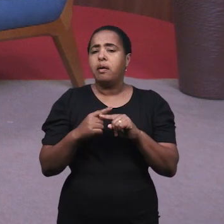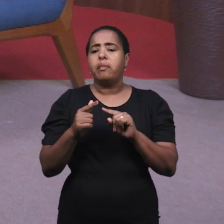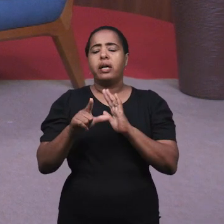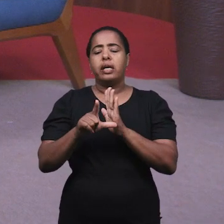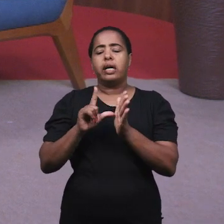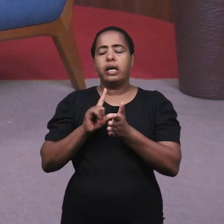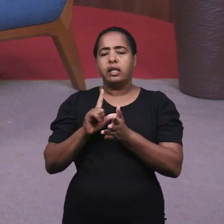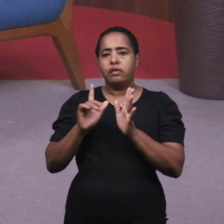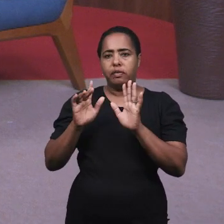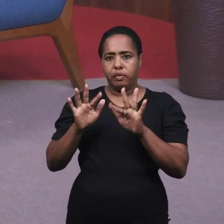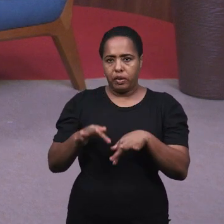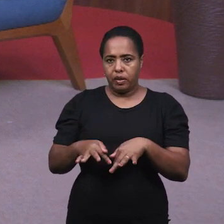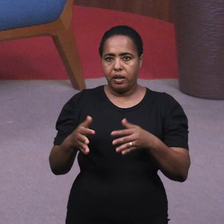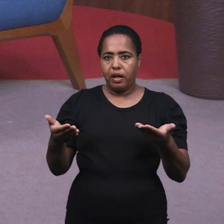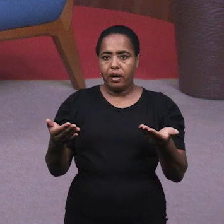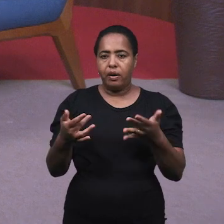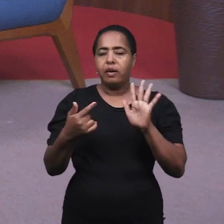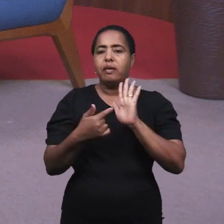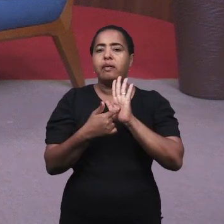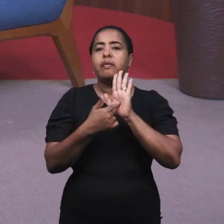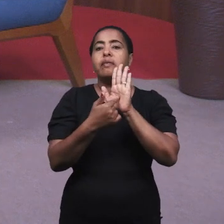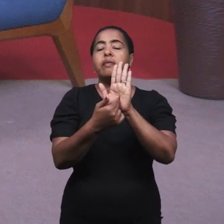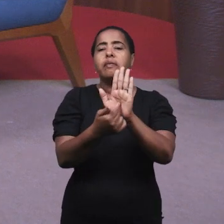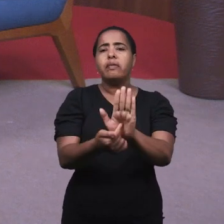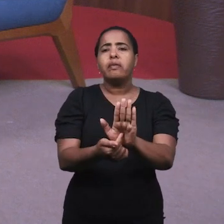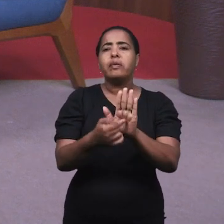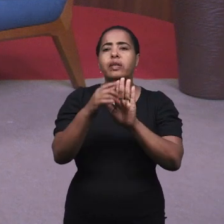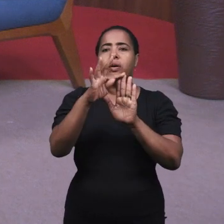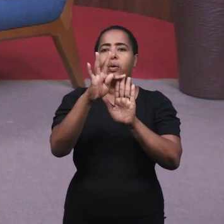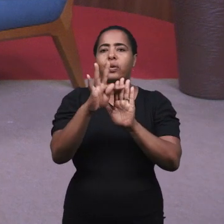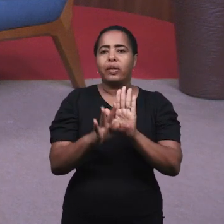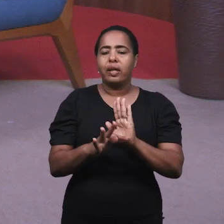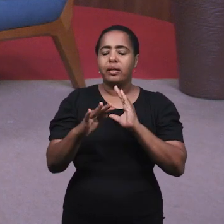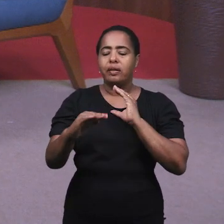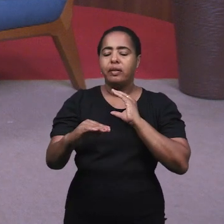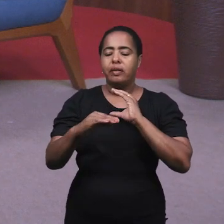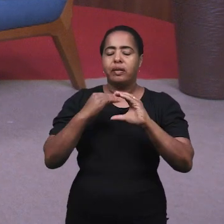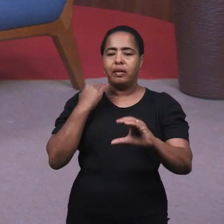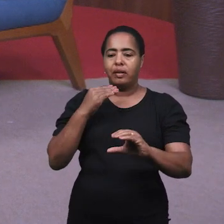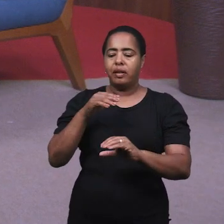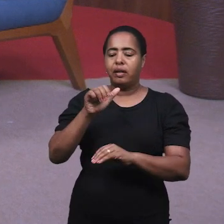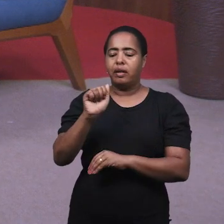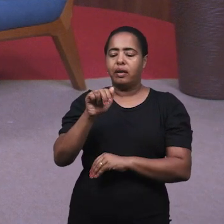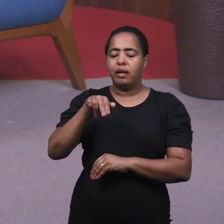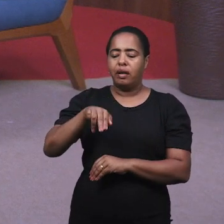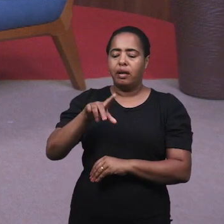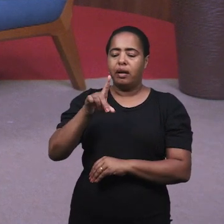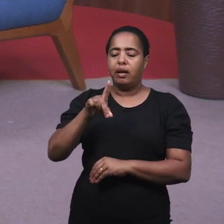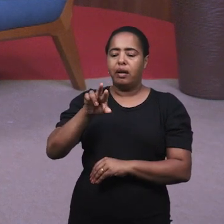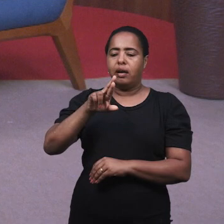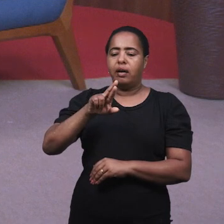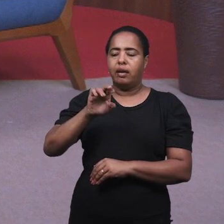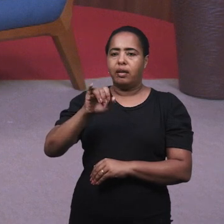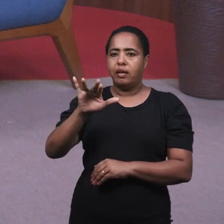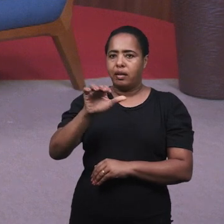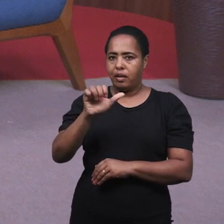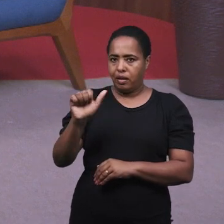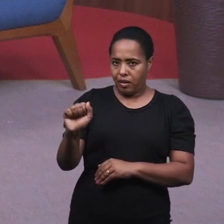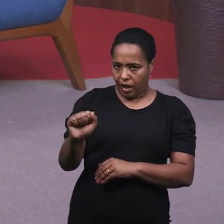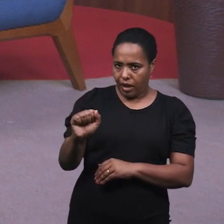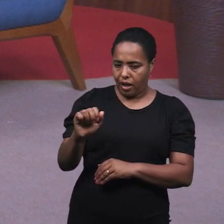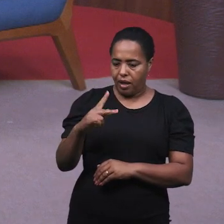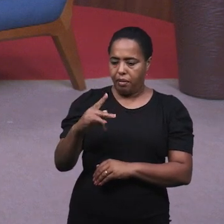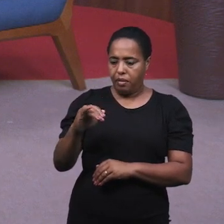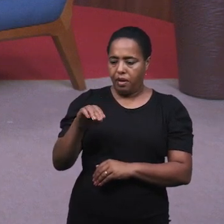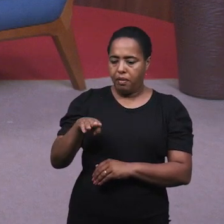texte qui nous a été envoyé par Andrea Pimentel. Elle est de São Paulo, capitale, qui parle à propos de la promotion en